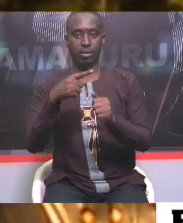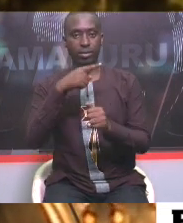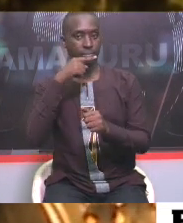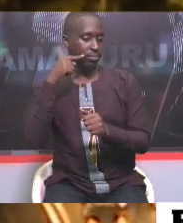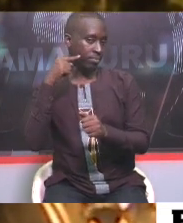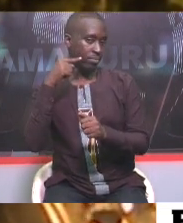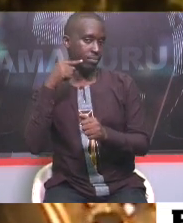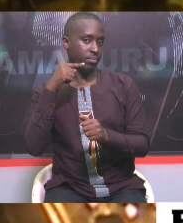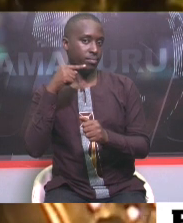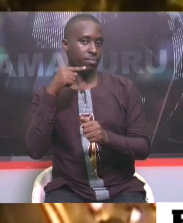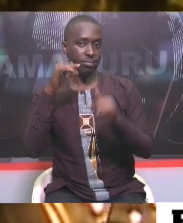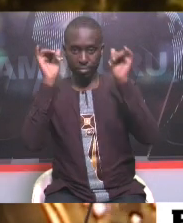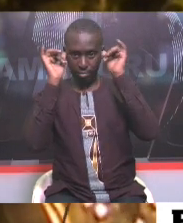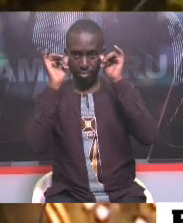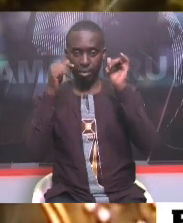Beef waradindiye